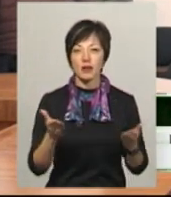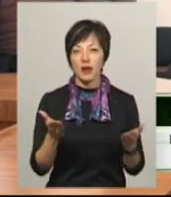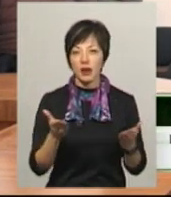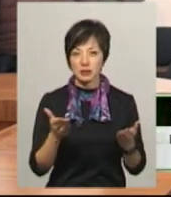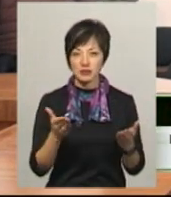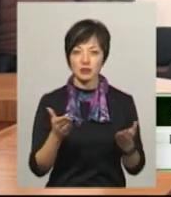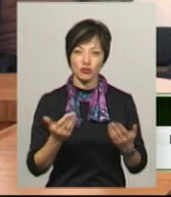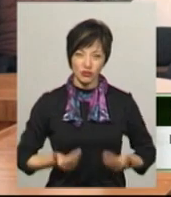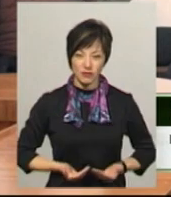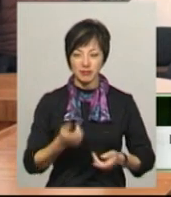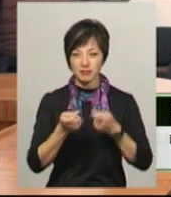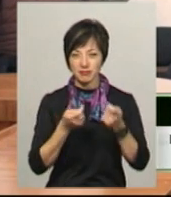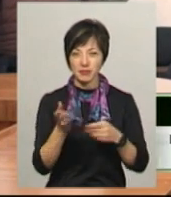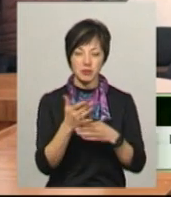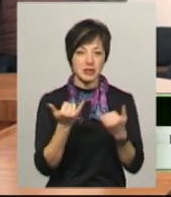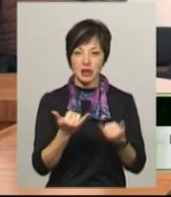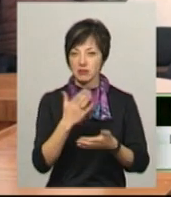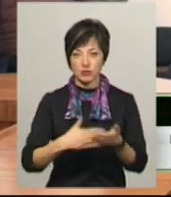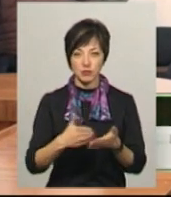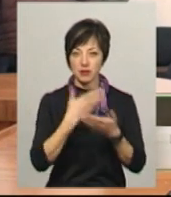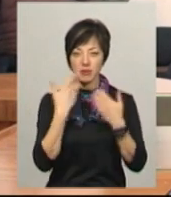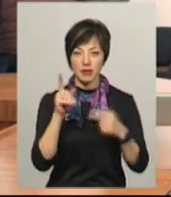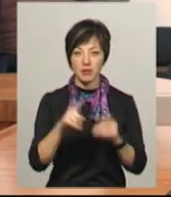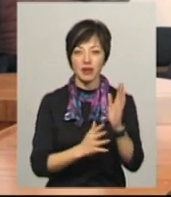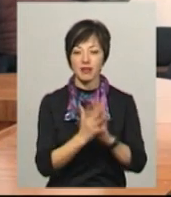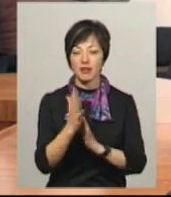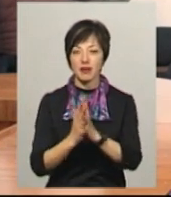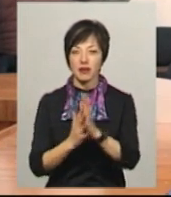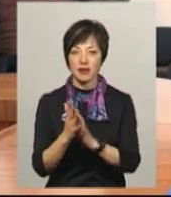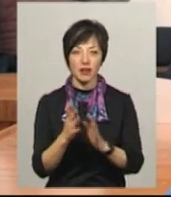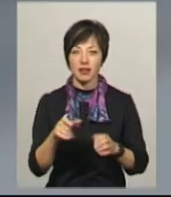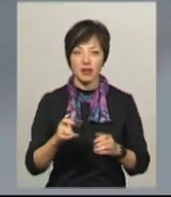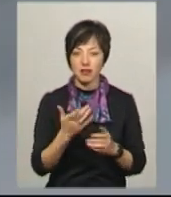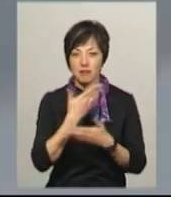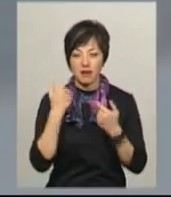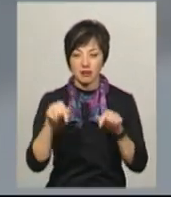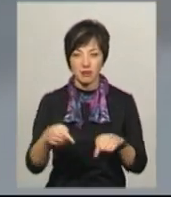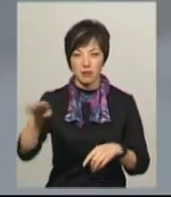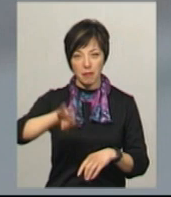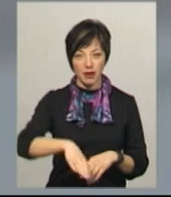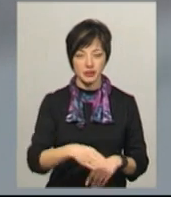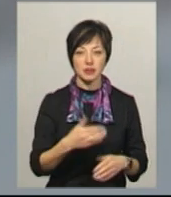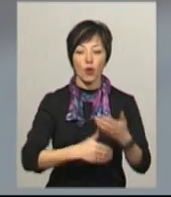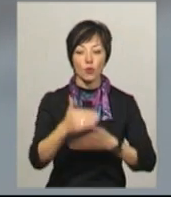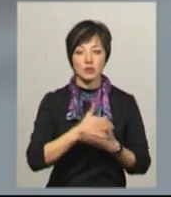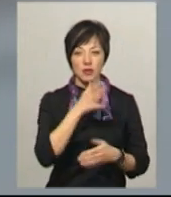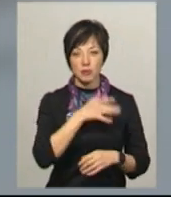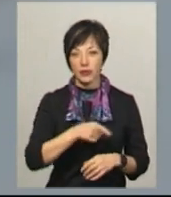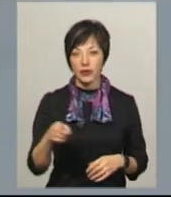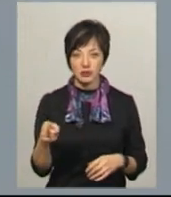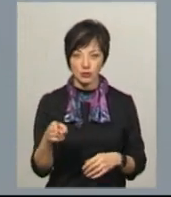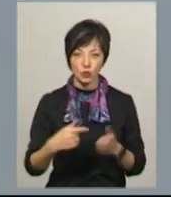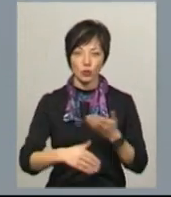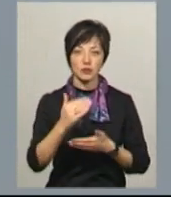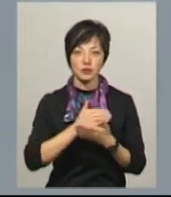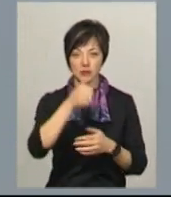і зараз там немає. Тобто там навіть зілля по березі річки воно не росте. Ну, за останній період, буквально останнього